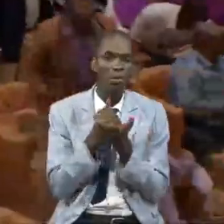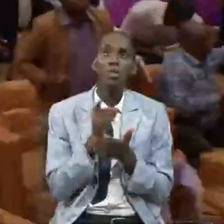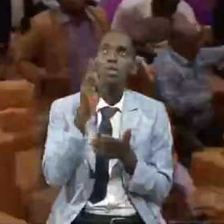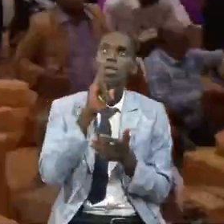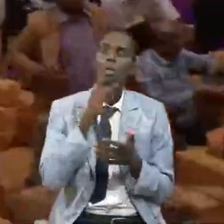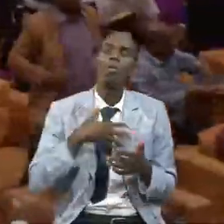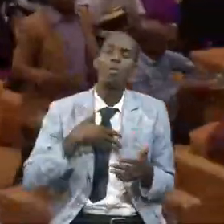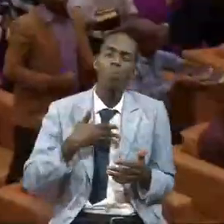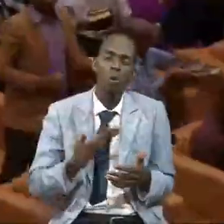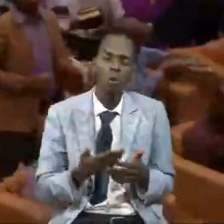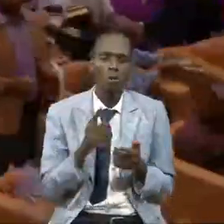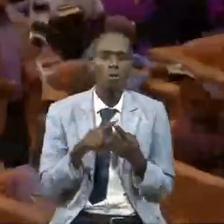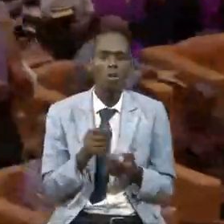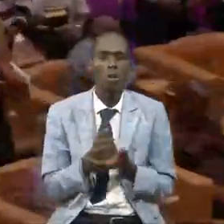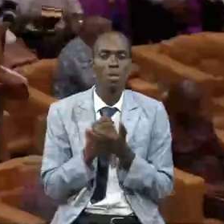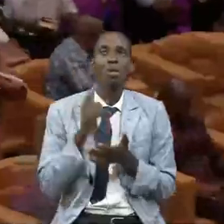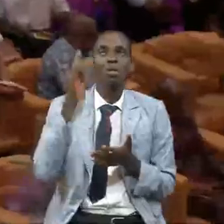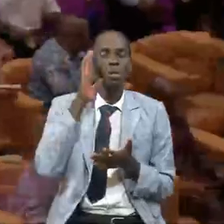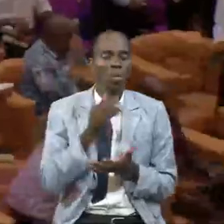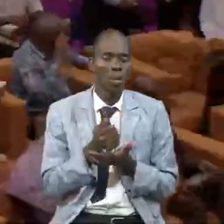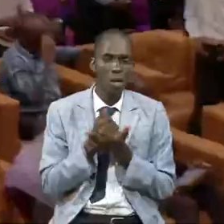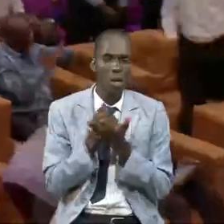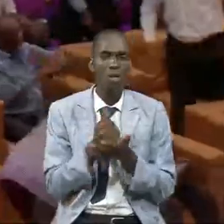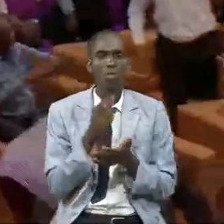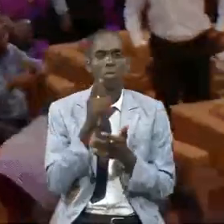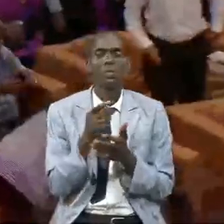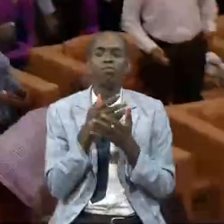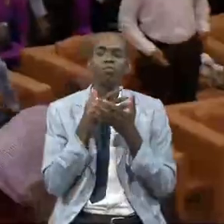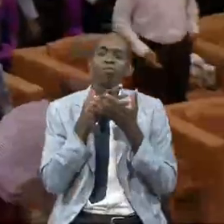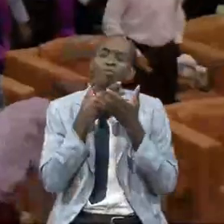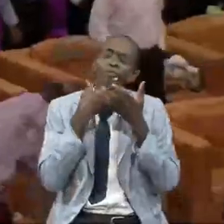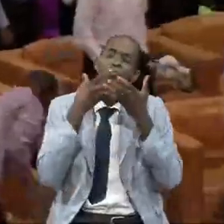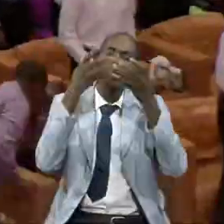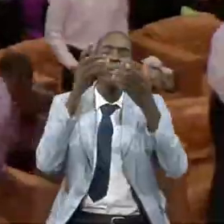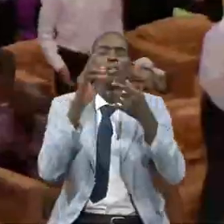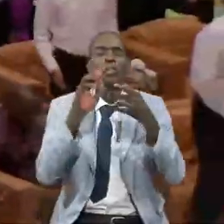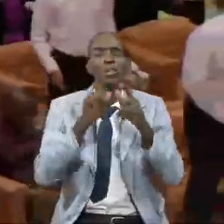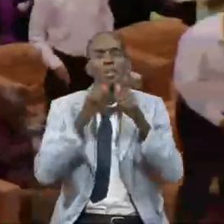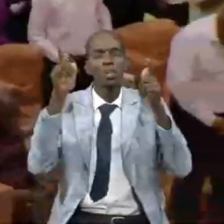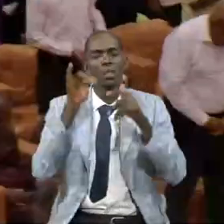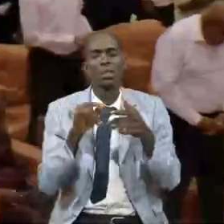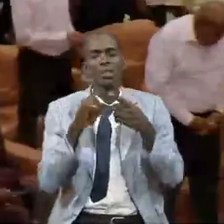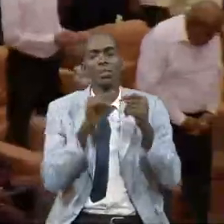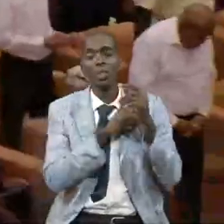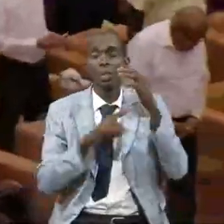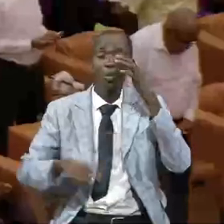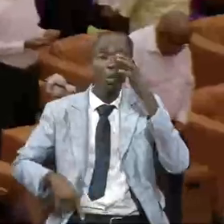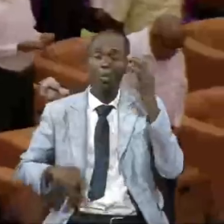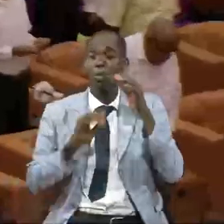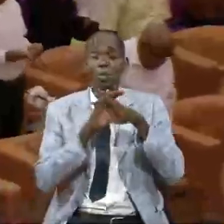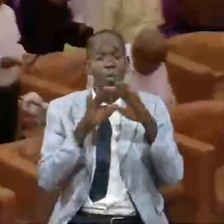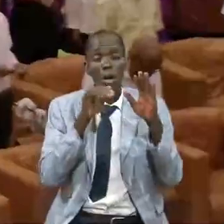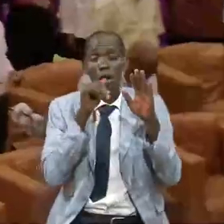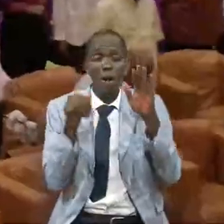aider. Il veut nous aider. Il vous aidera. Criez puissamment au Seigneur et ne